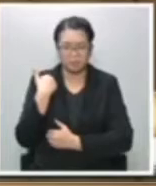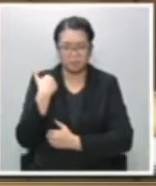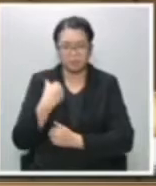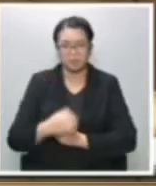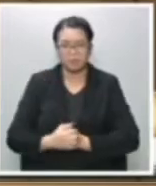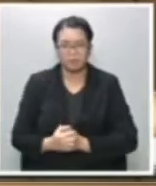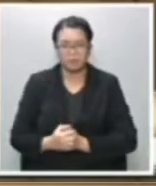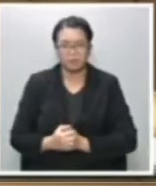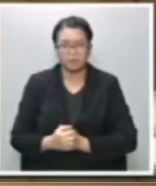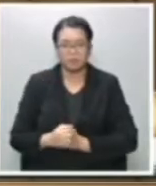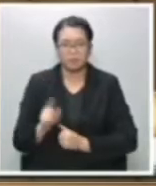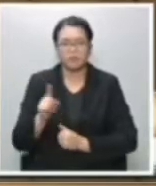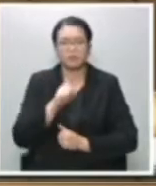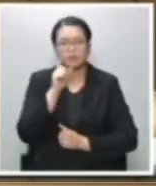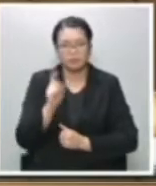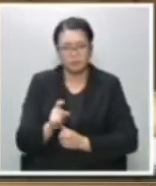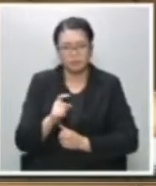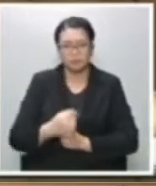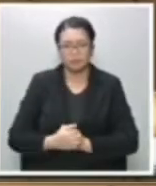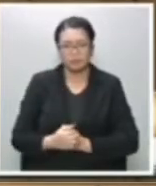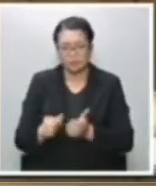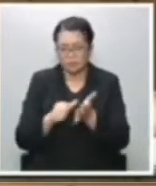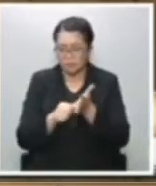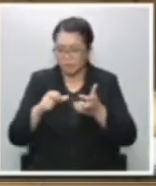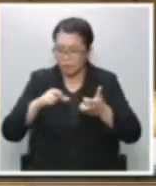ถึงคำถามเรื่องของการแก้ไ